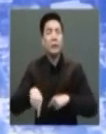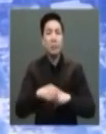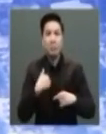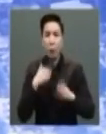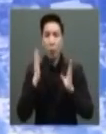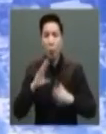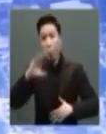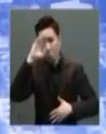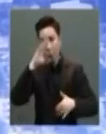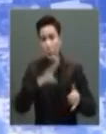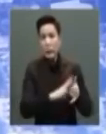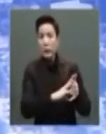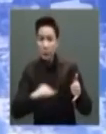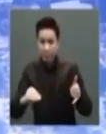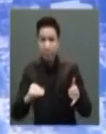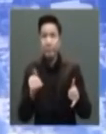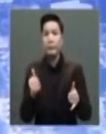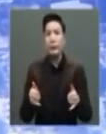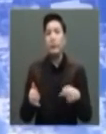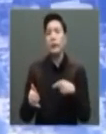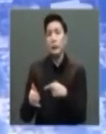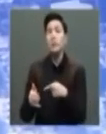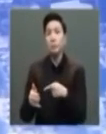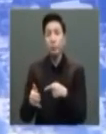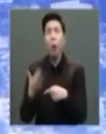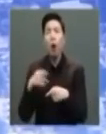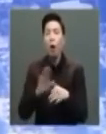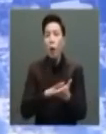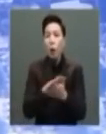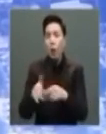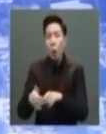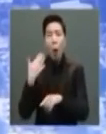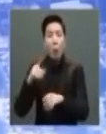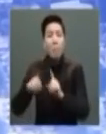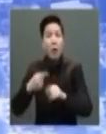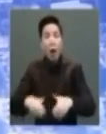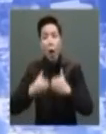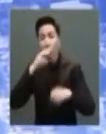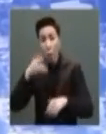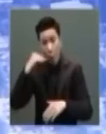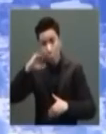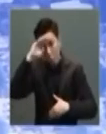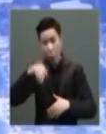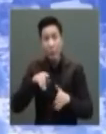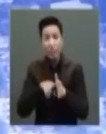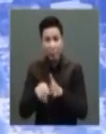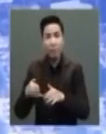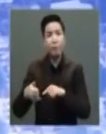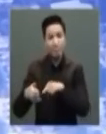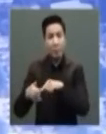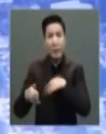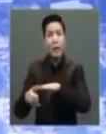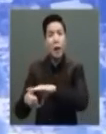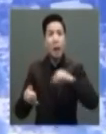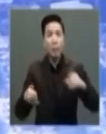นับว่าเป็นผู้เสียชีวิตรายที่41เป็นผู้หญิงนะคะเป็นหญิงไทยอายุ52ปีอาชีพเป็น